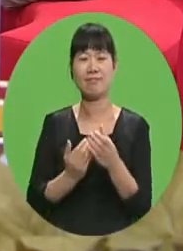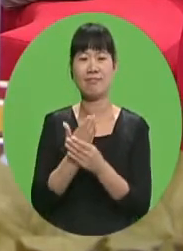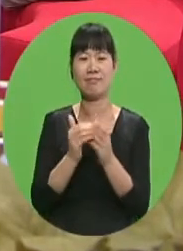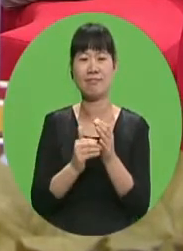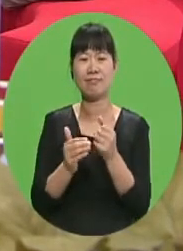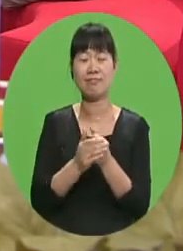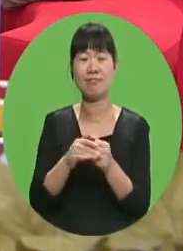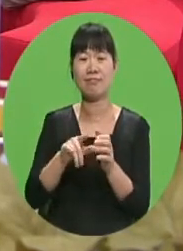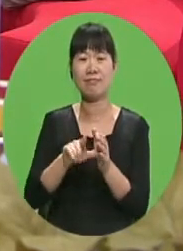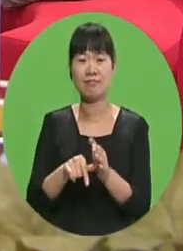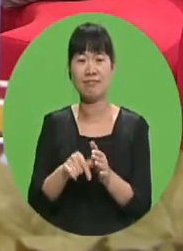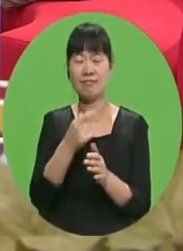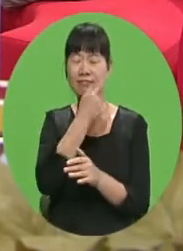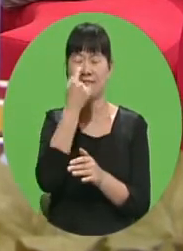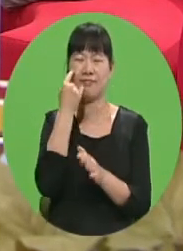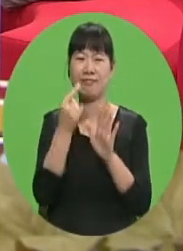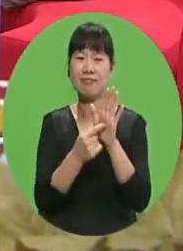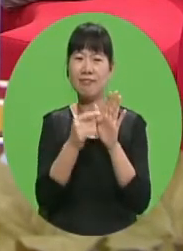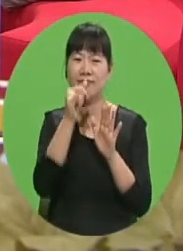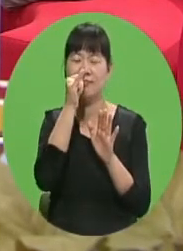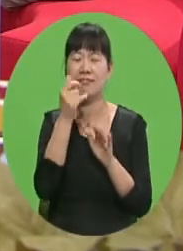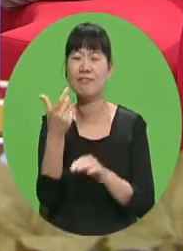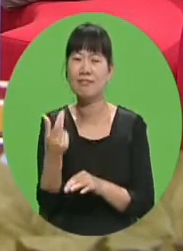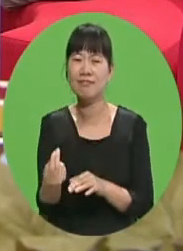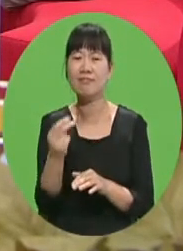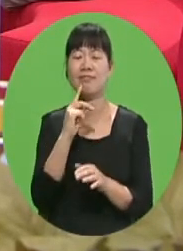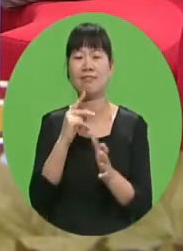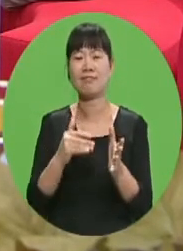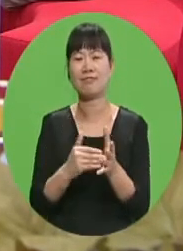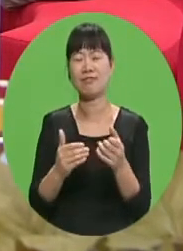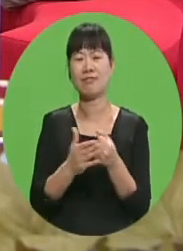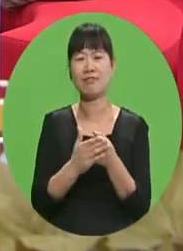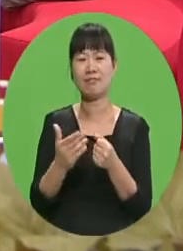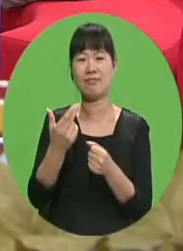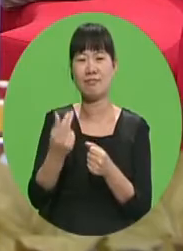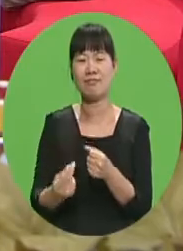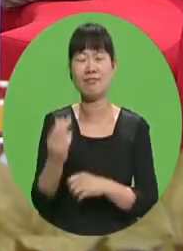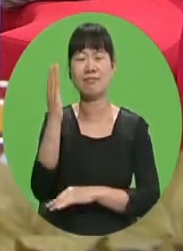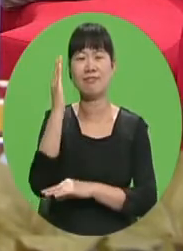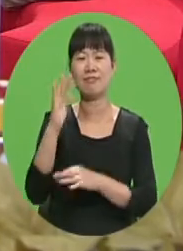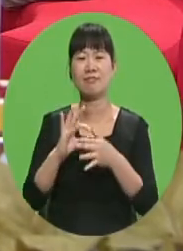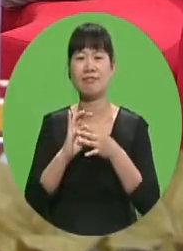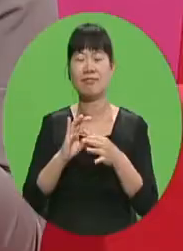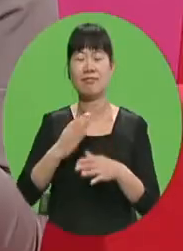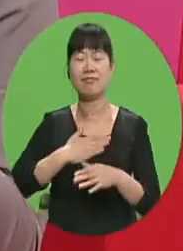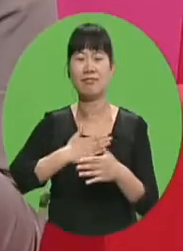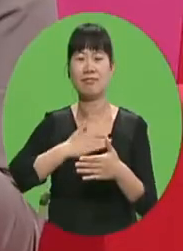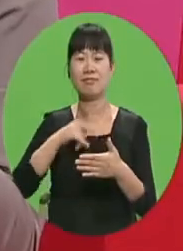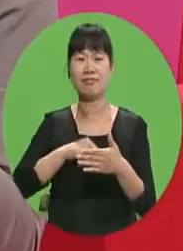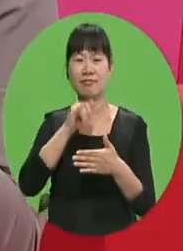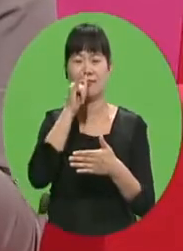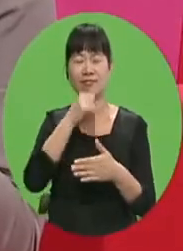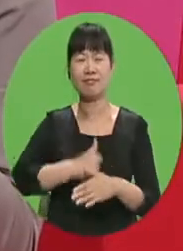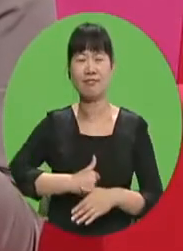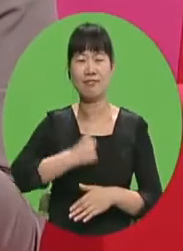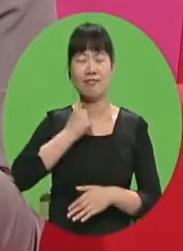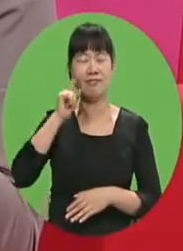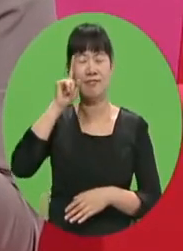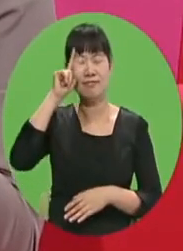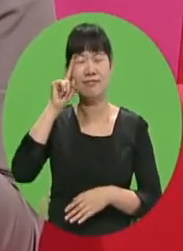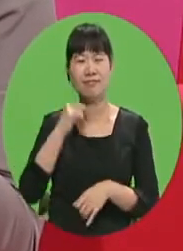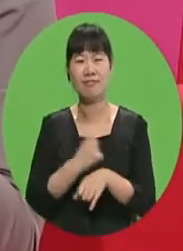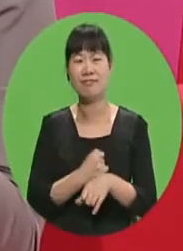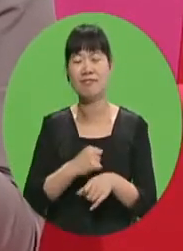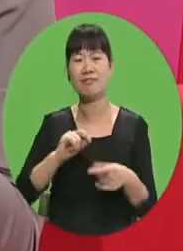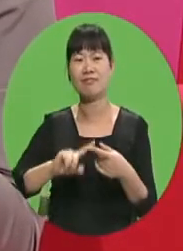그래서 이때 그 상징으로 되어지는 게 바로 똥이란 말이에요. 그래서 똥이라는 이야기를 통해서 아이들이 자기 안에 있는 화라든지 스트레스라든지